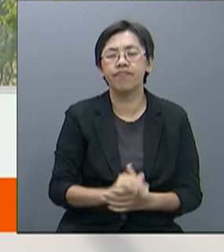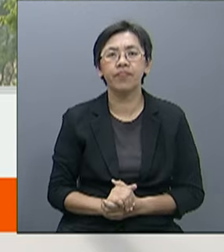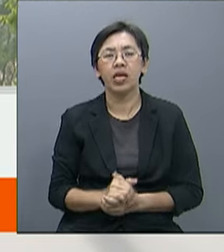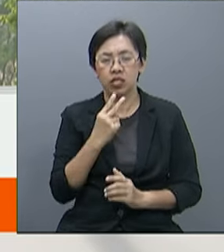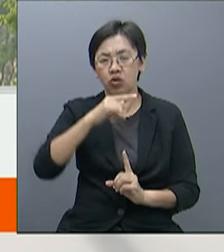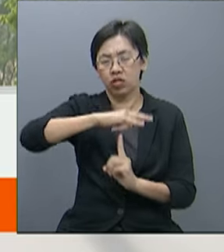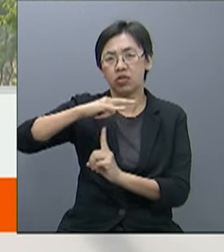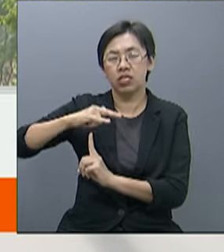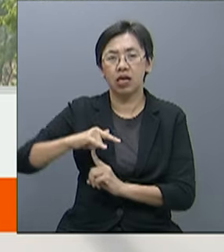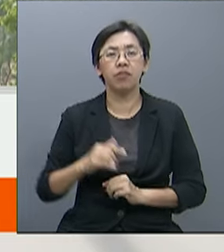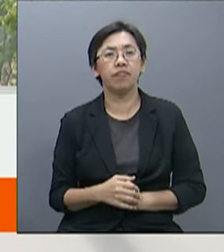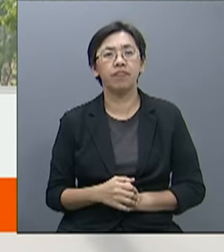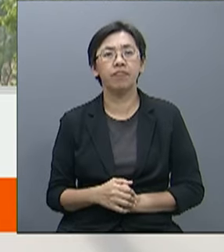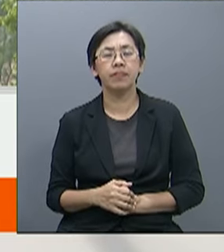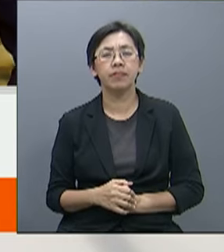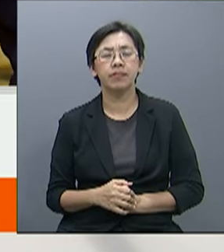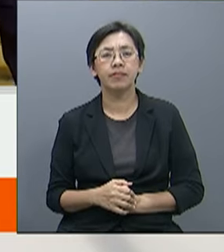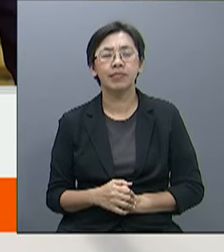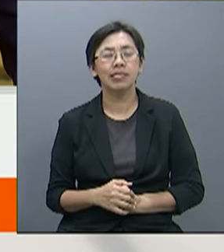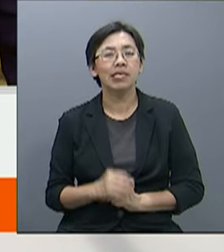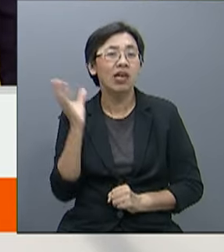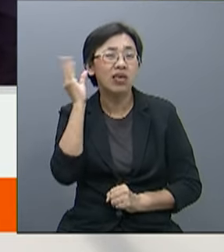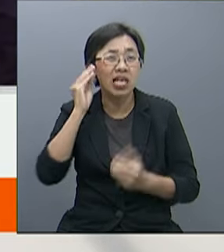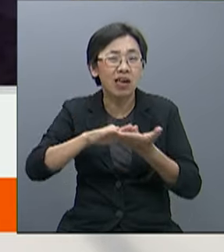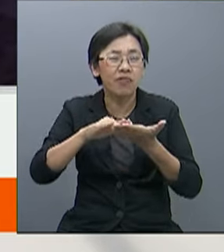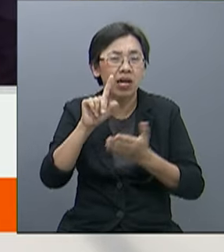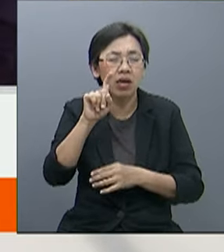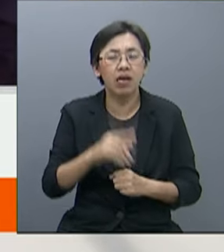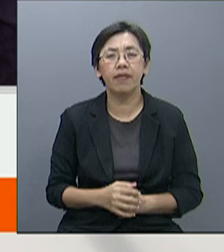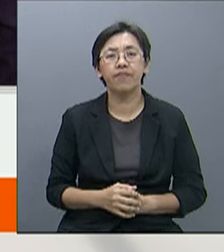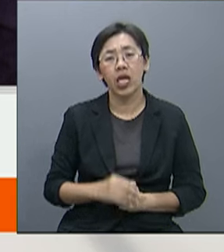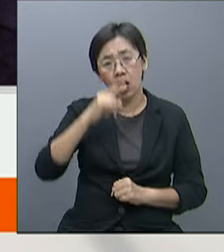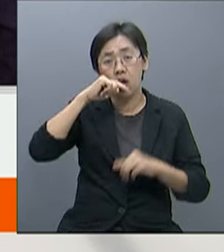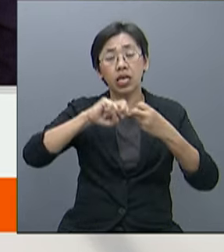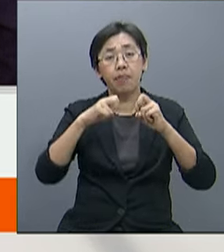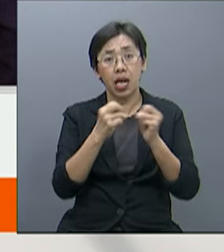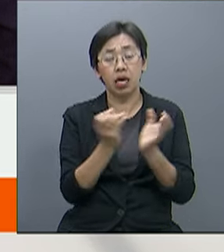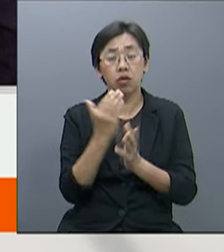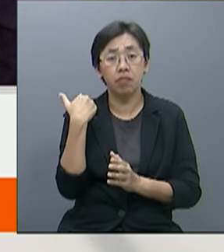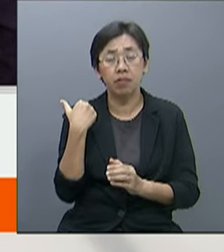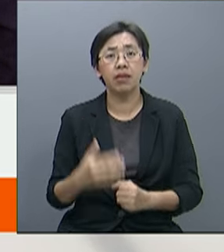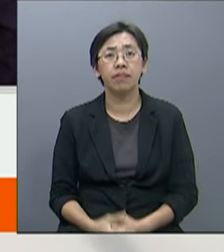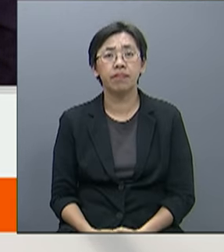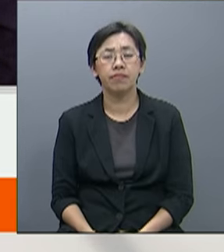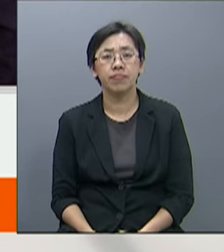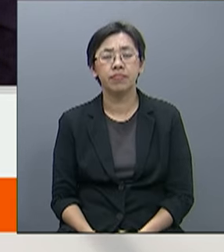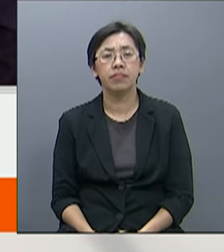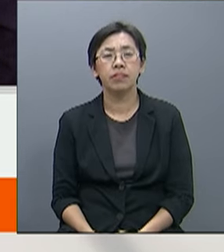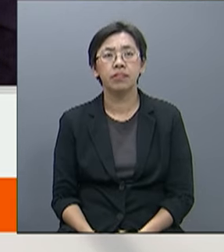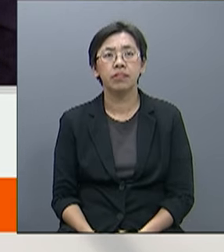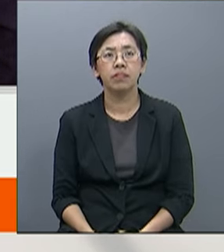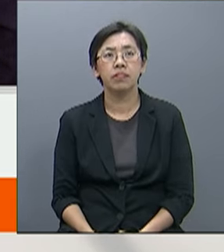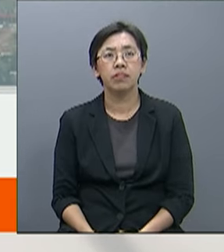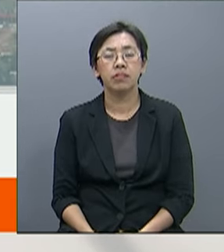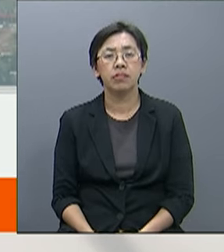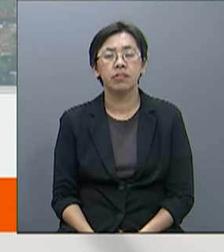ค่ะแล้วทีนี้มันจะไปกระทบกับการให้บริการของประชาชนในฝั่งไทยหรือไม่คะ ก็เป็นอย่างนี้ครับคือ